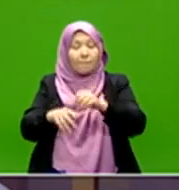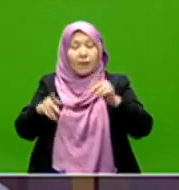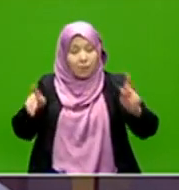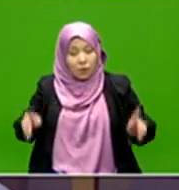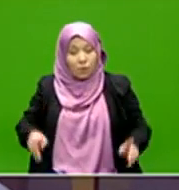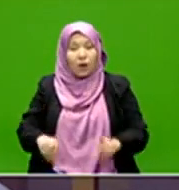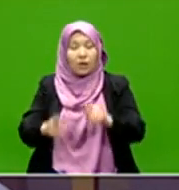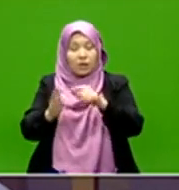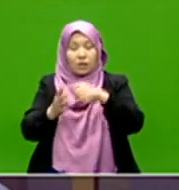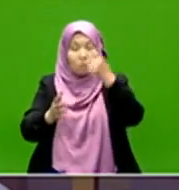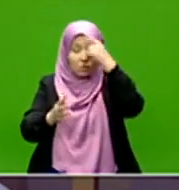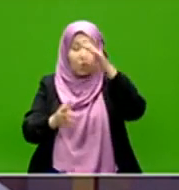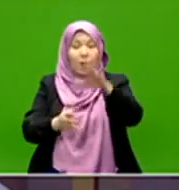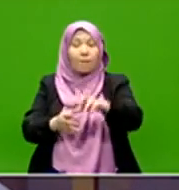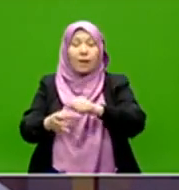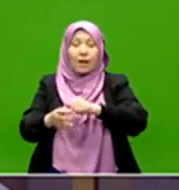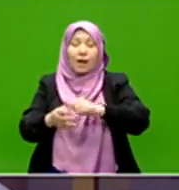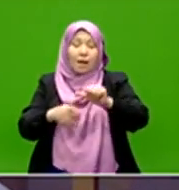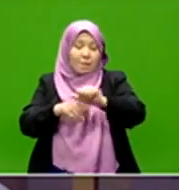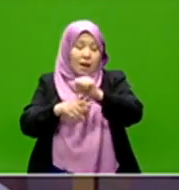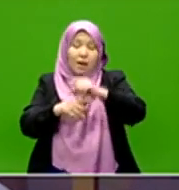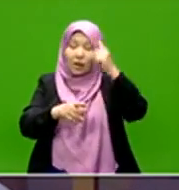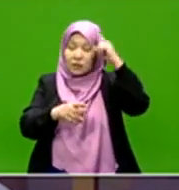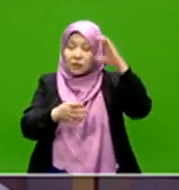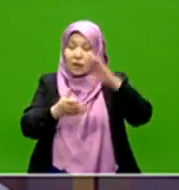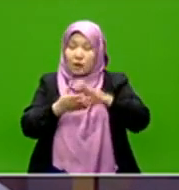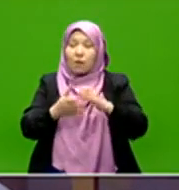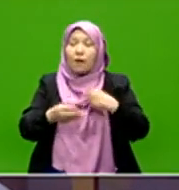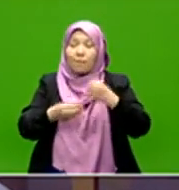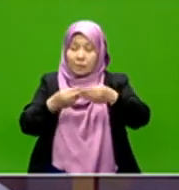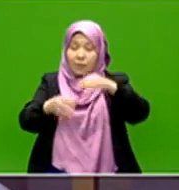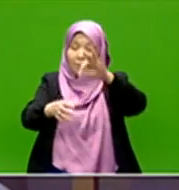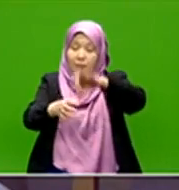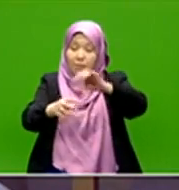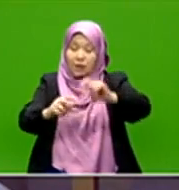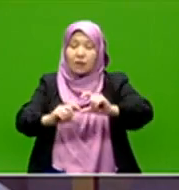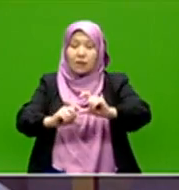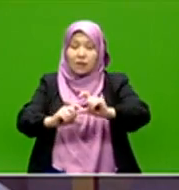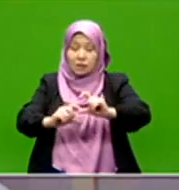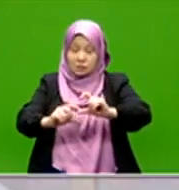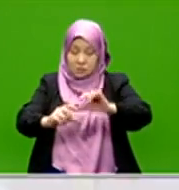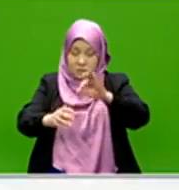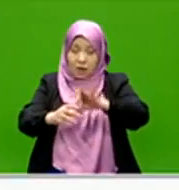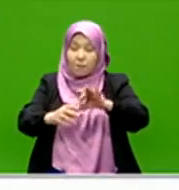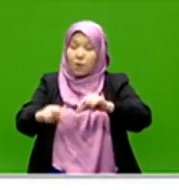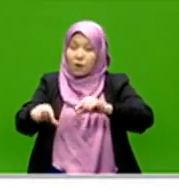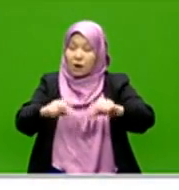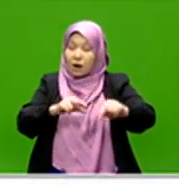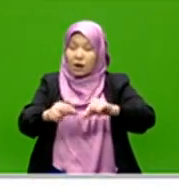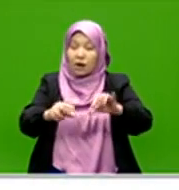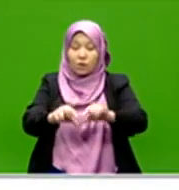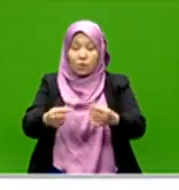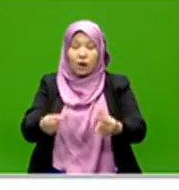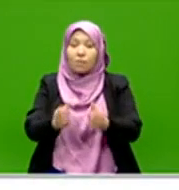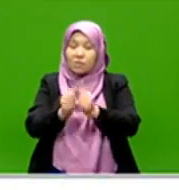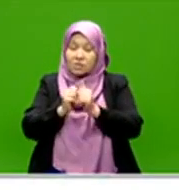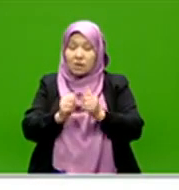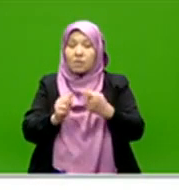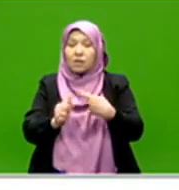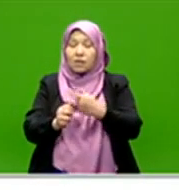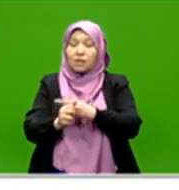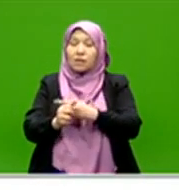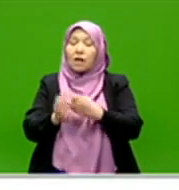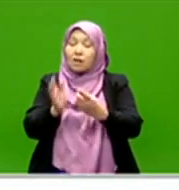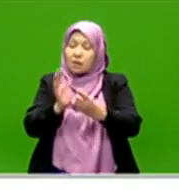meluaskan lagi amal takwa kita, salah satunya dengan infak di tabung gerakan Al-Quran. Saya menjemput tuan-tuan untuk sama-sama kita infak